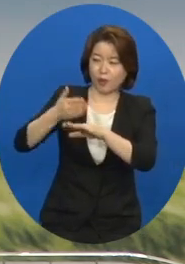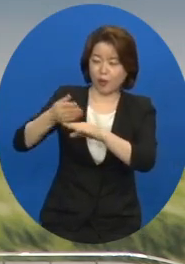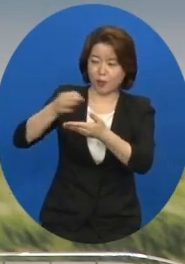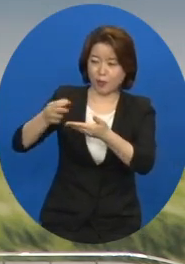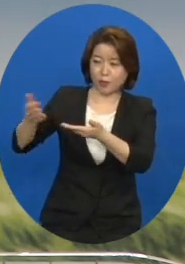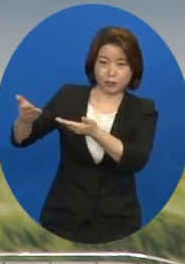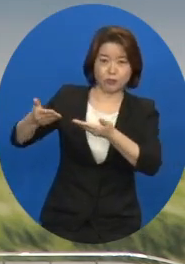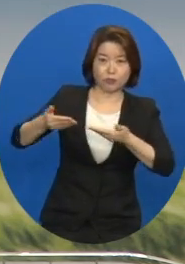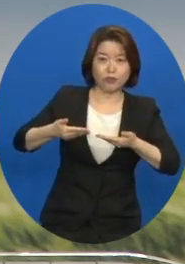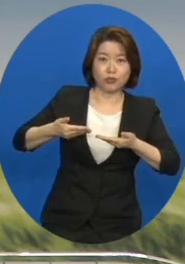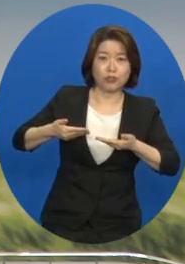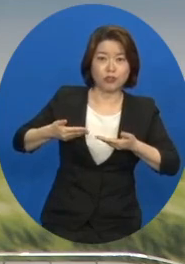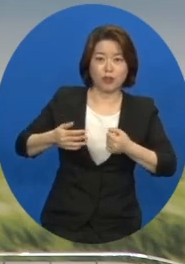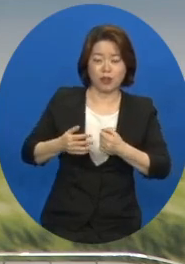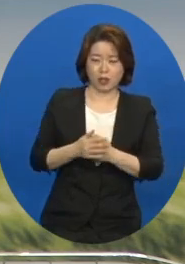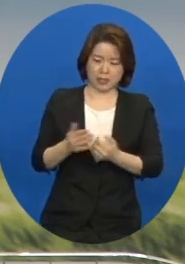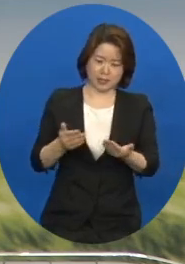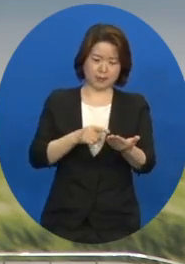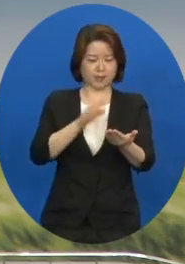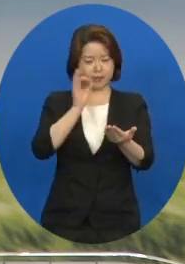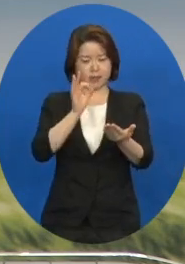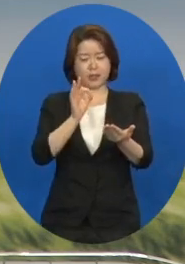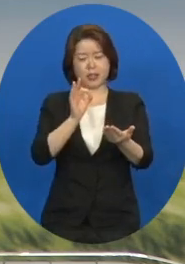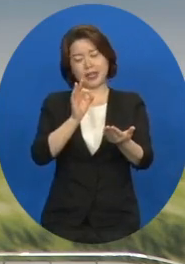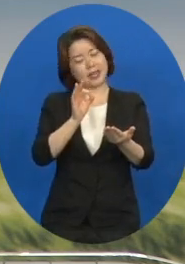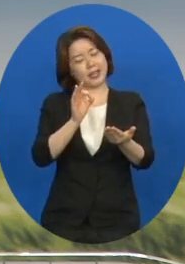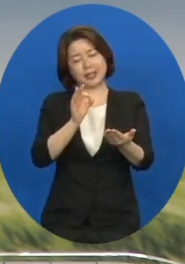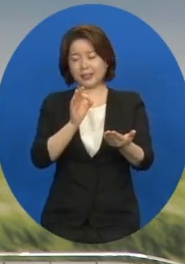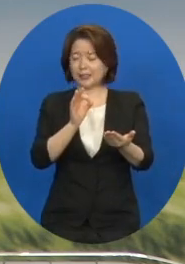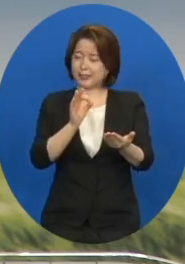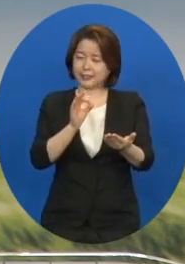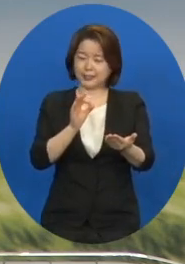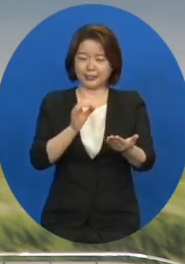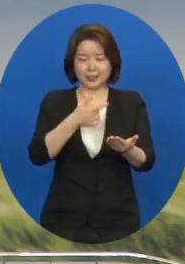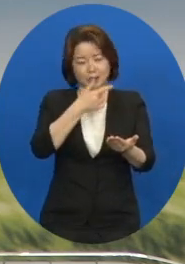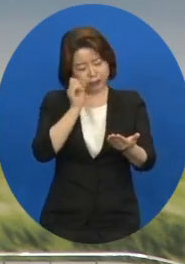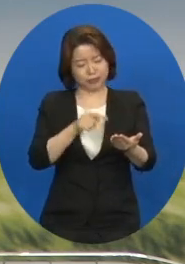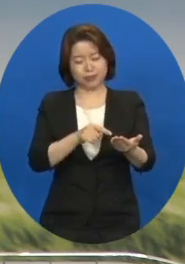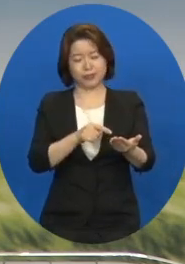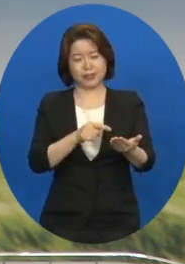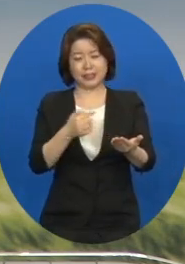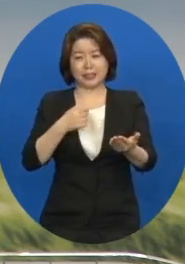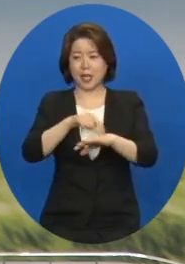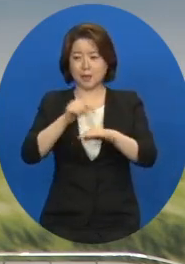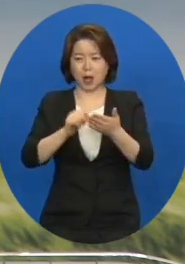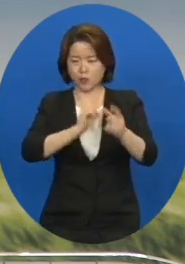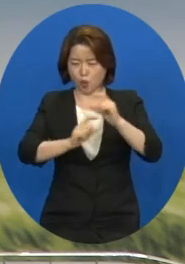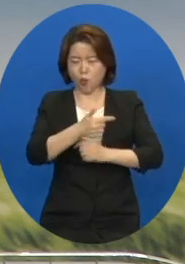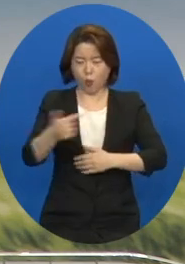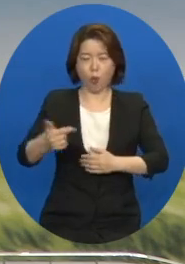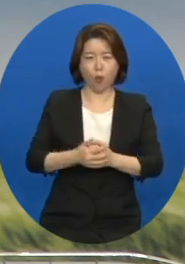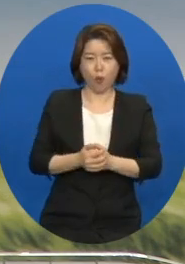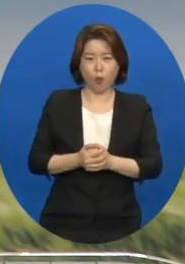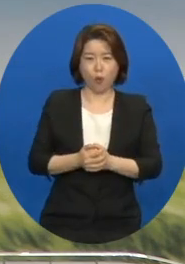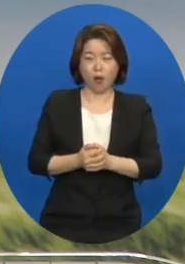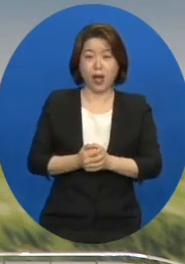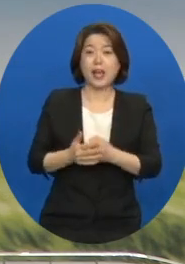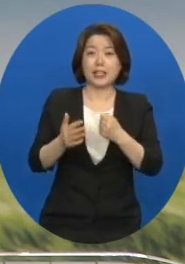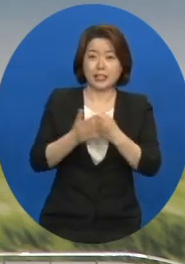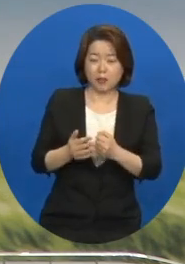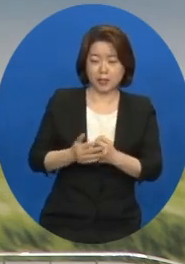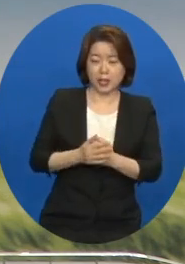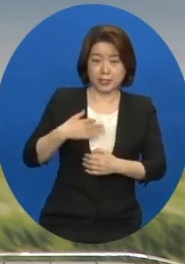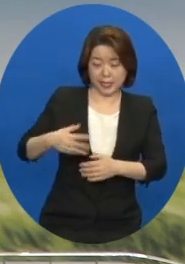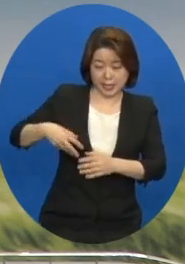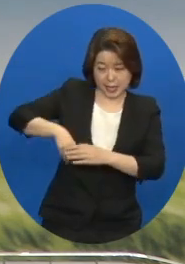보내오셨어요. 근데 제 마음이 안 들어요. 이 정도가 아니에요, 내 마음은. 그래서 제가 가지고 있었던